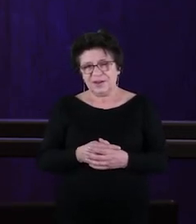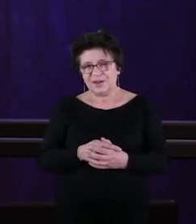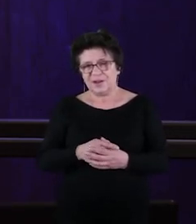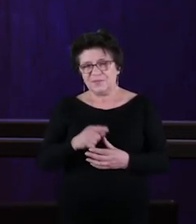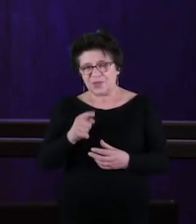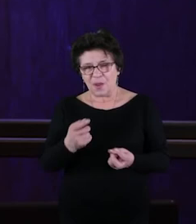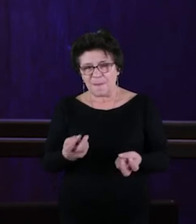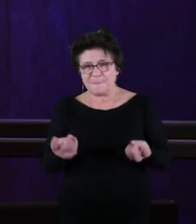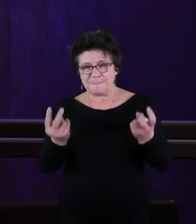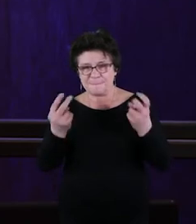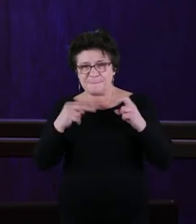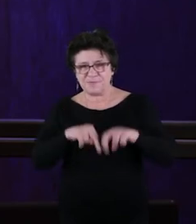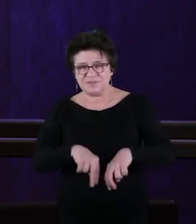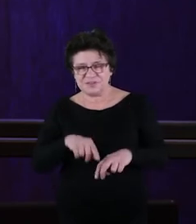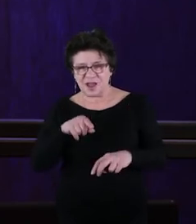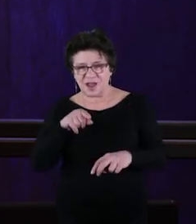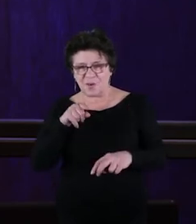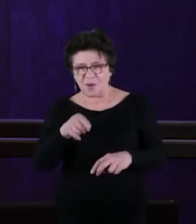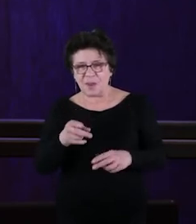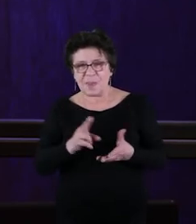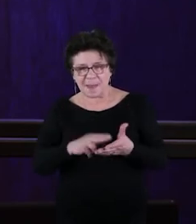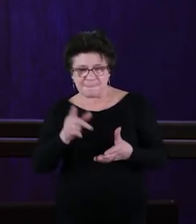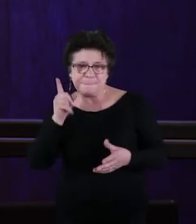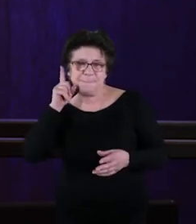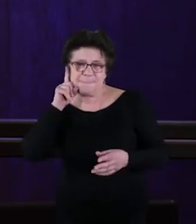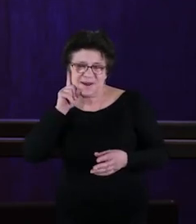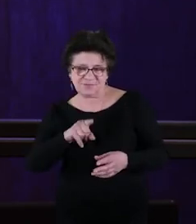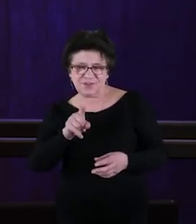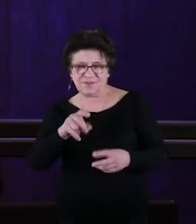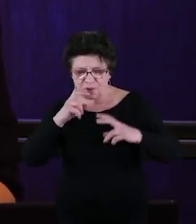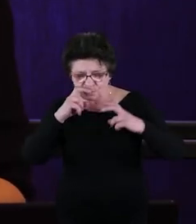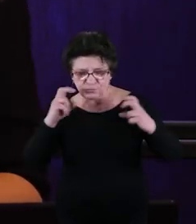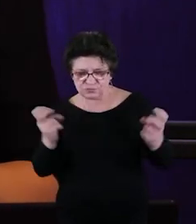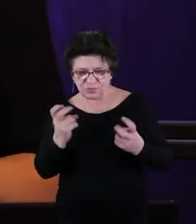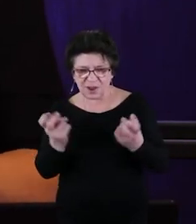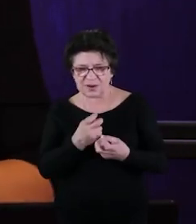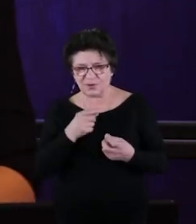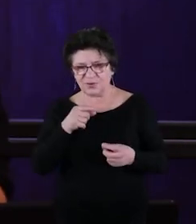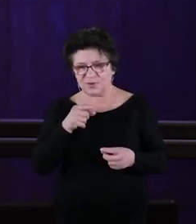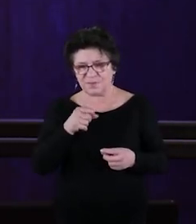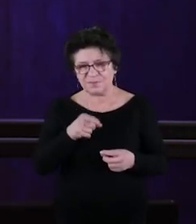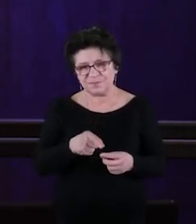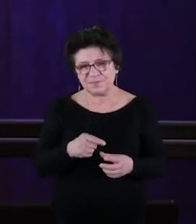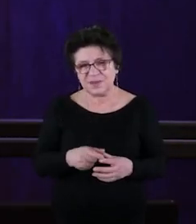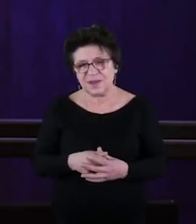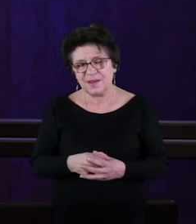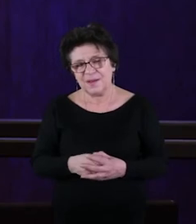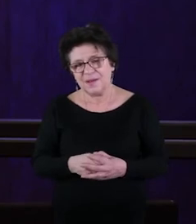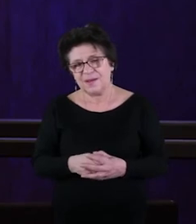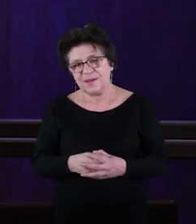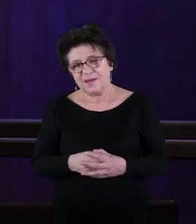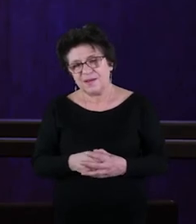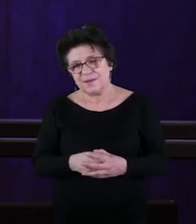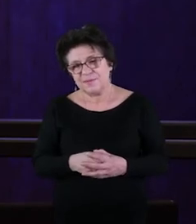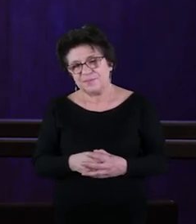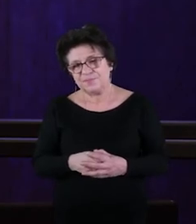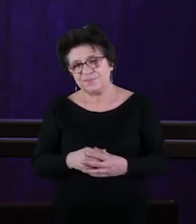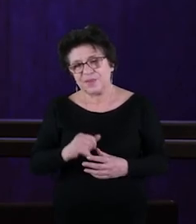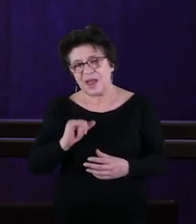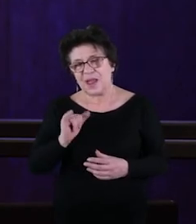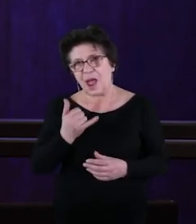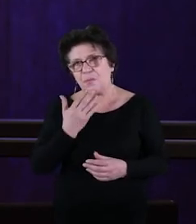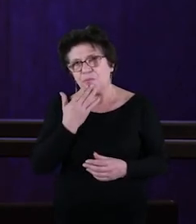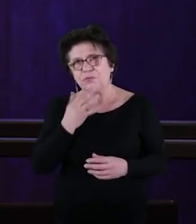wątku powstała na prawdziwych poszukiwaniach i tych plemion aryjskich i jak